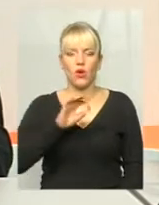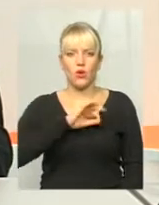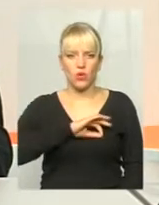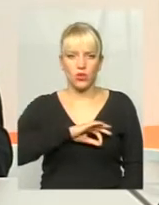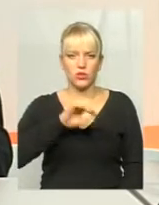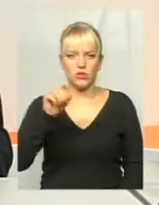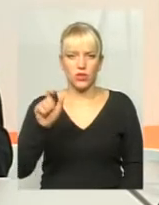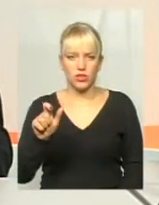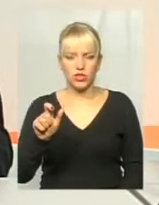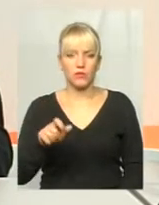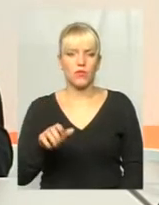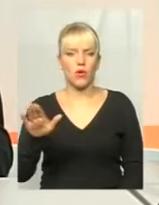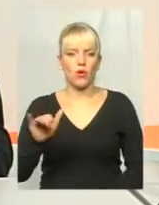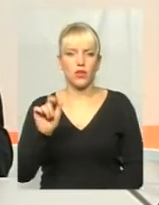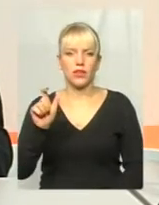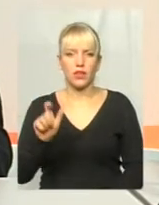користувач, орендар.